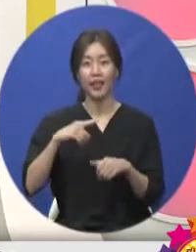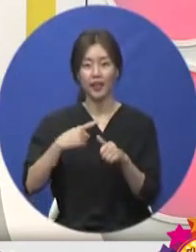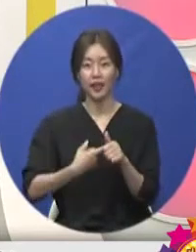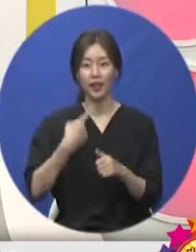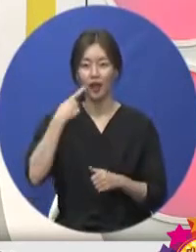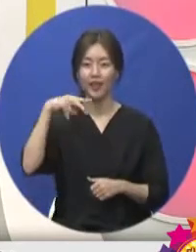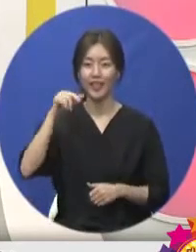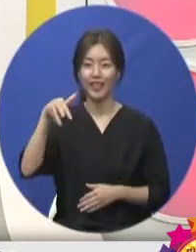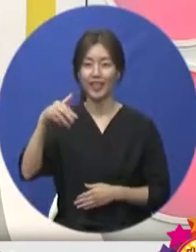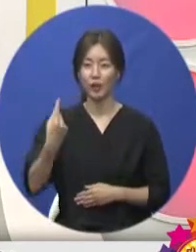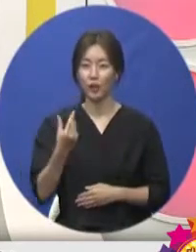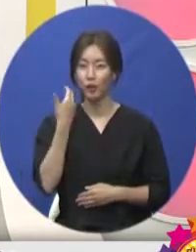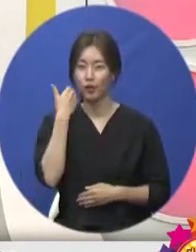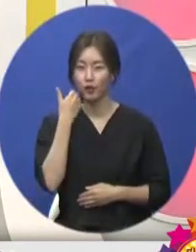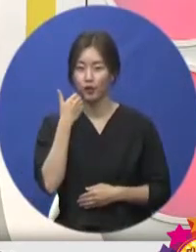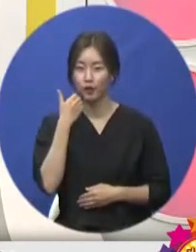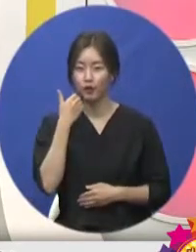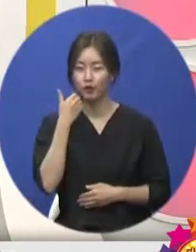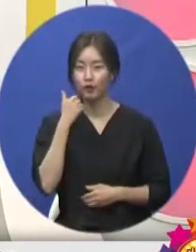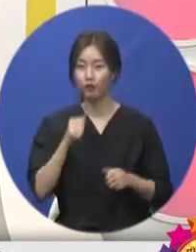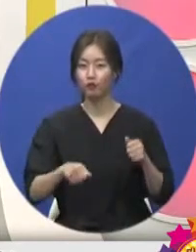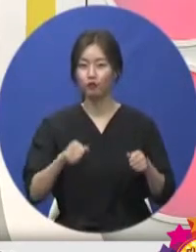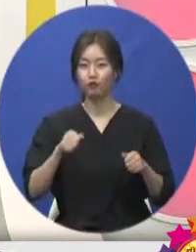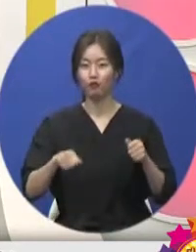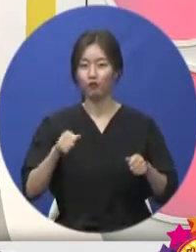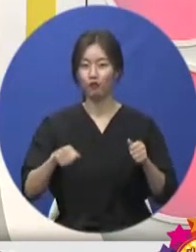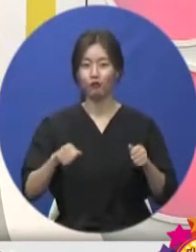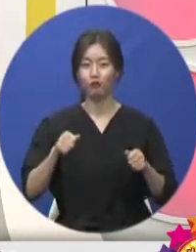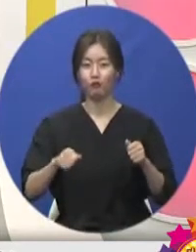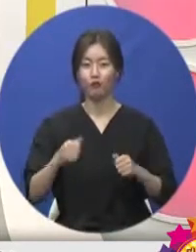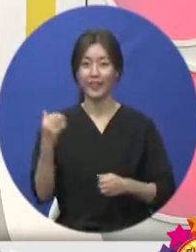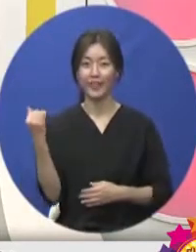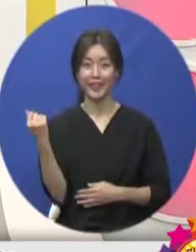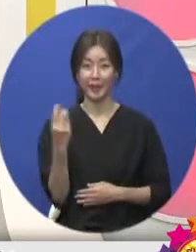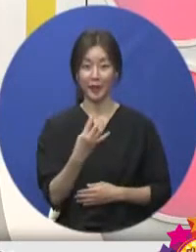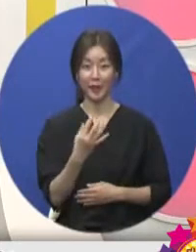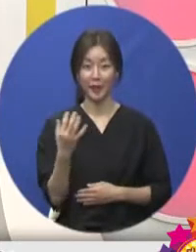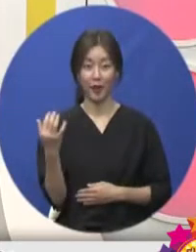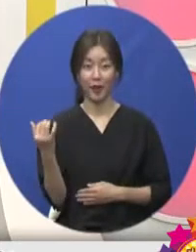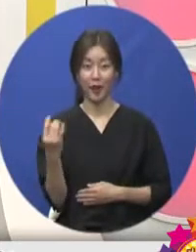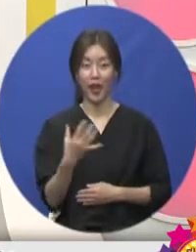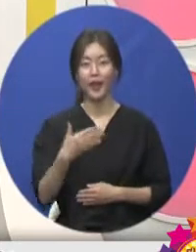천연식초. 예. 자, 오늘의 희망은상. 참고번호